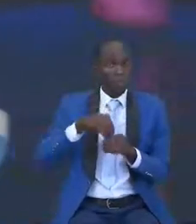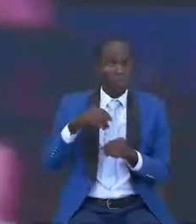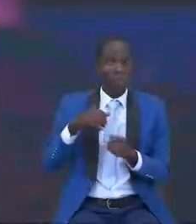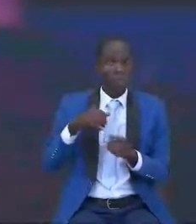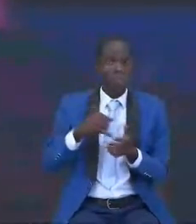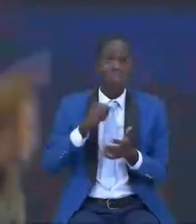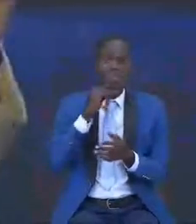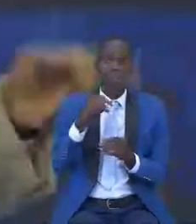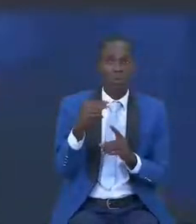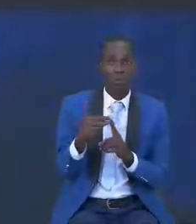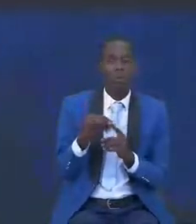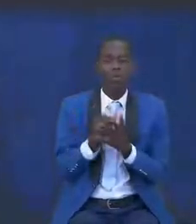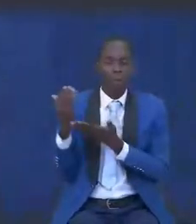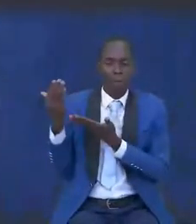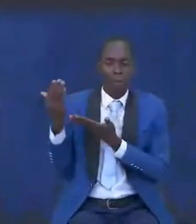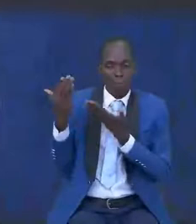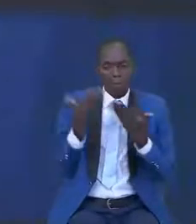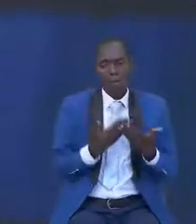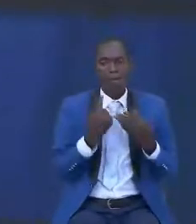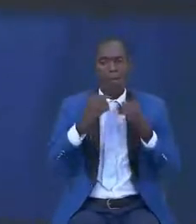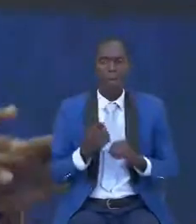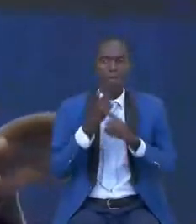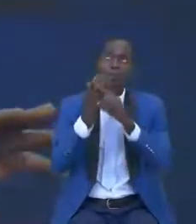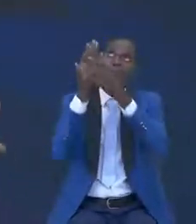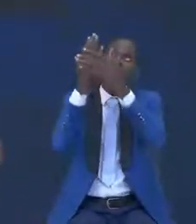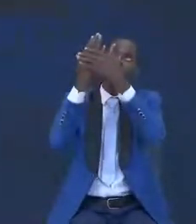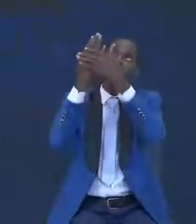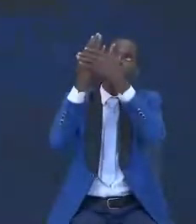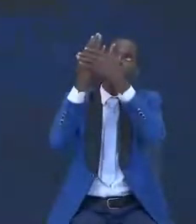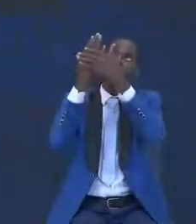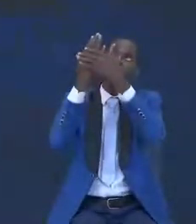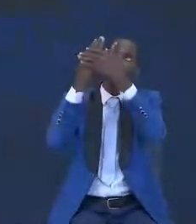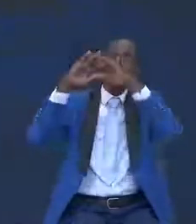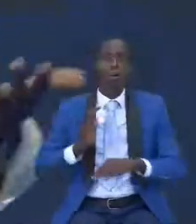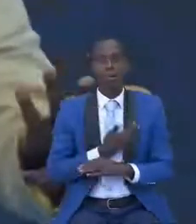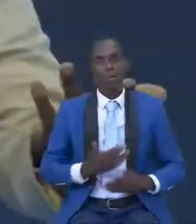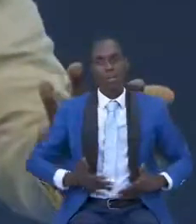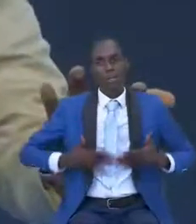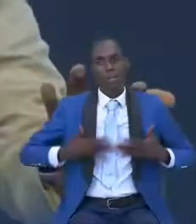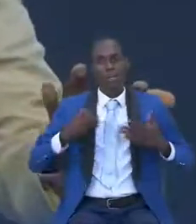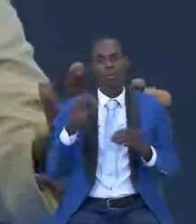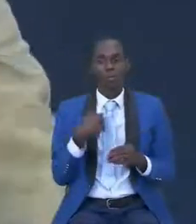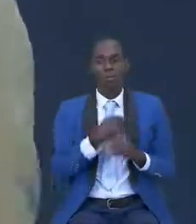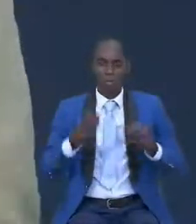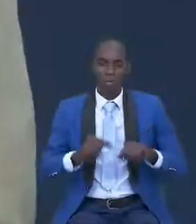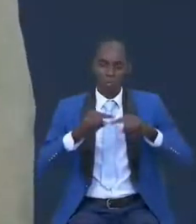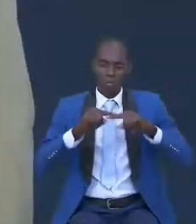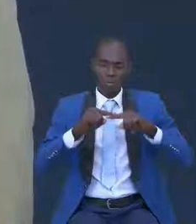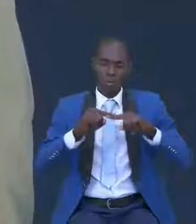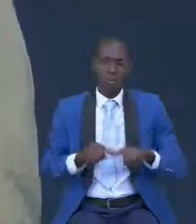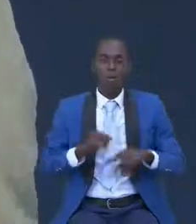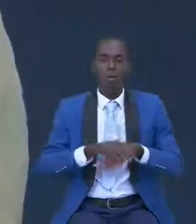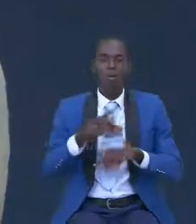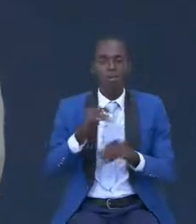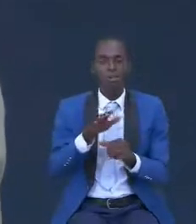sortir hors de sa parole, parce que c'est la parole qui apporte la puissance du ciel sur nos